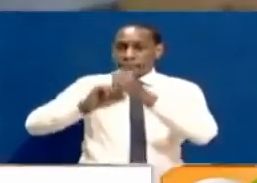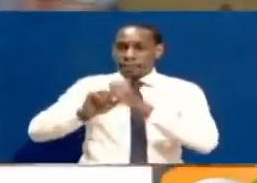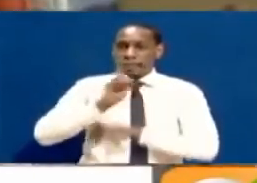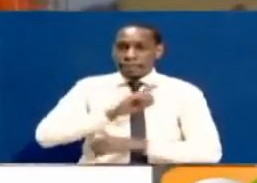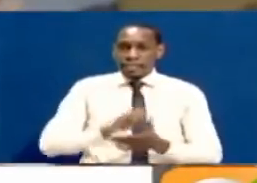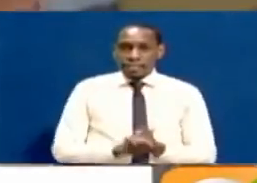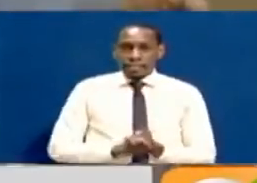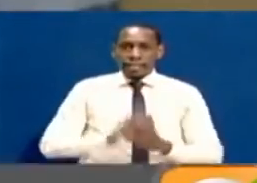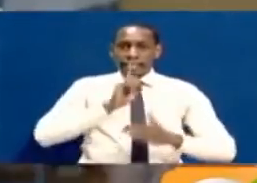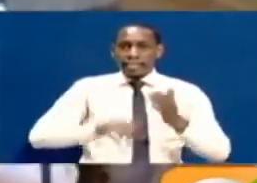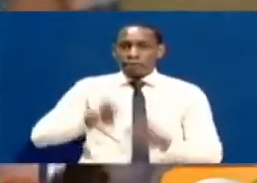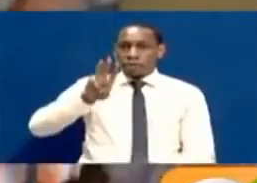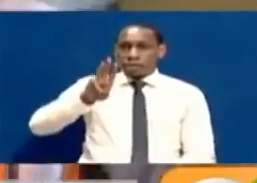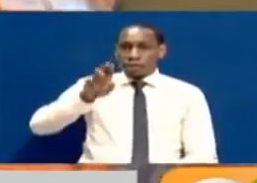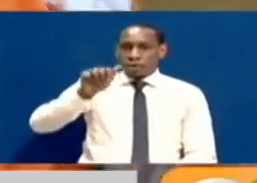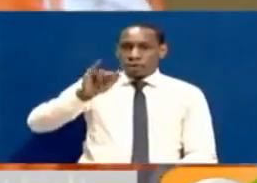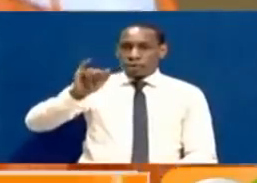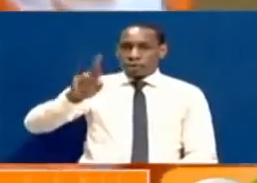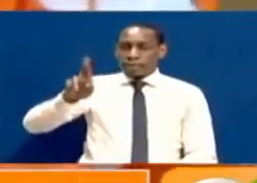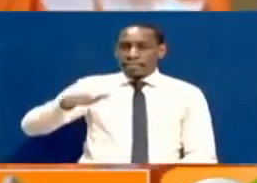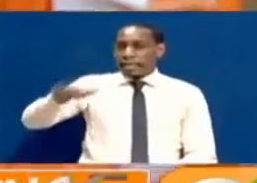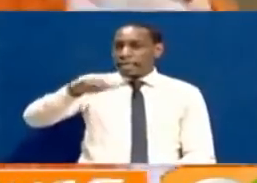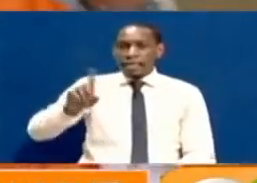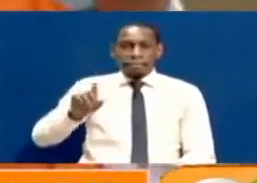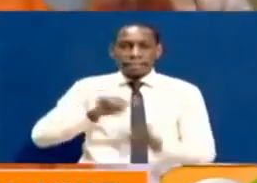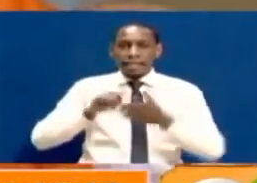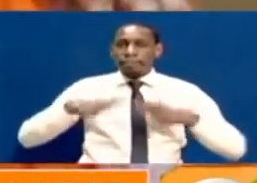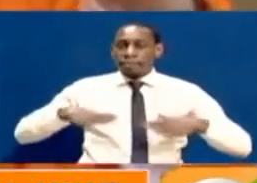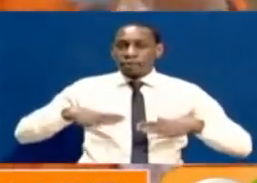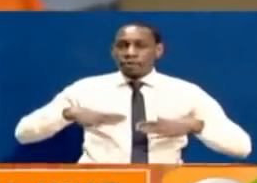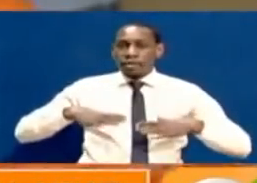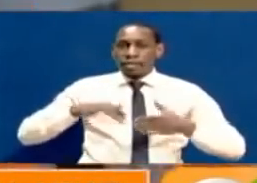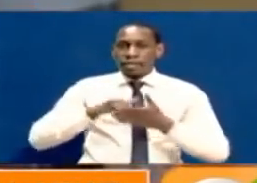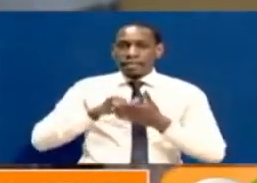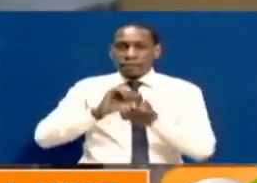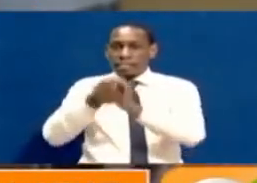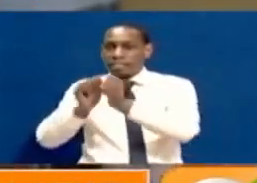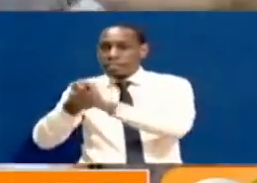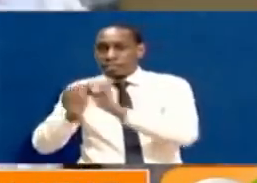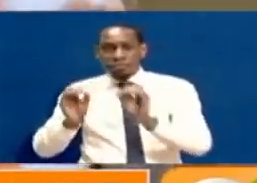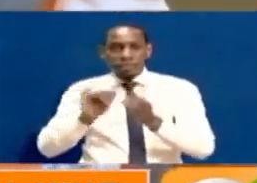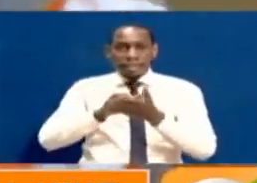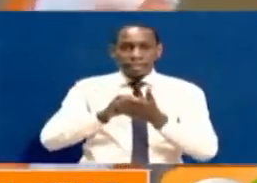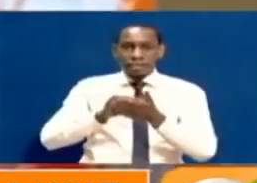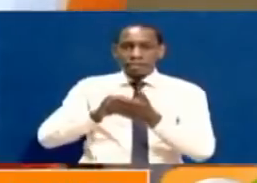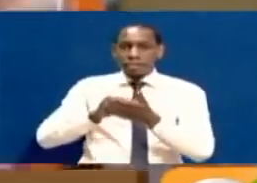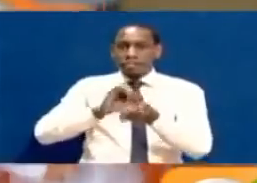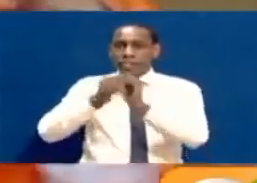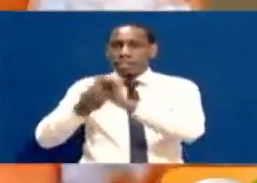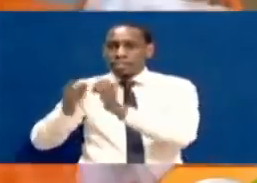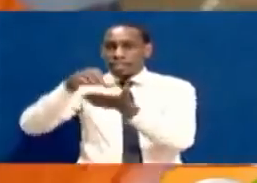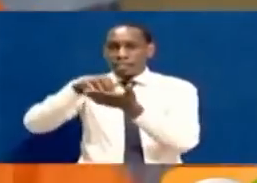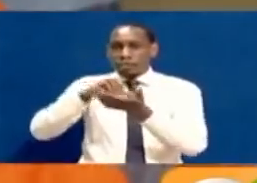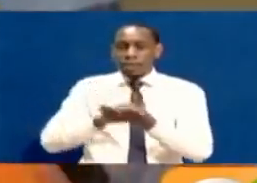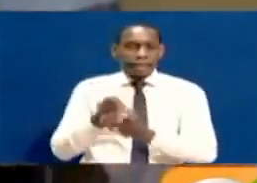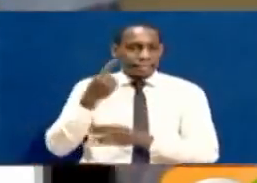mkono. Nasema Wajia sio mahali ya watu wale wa watermelon. Leo wanasema hii, kesho wanasema hii,